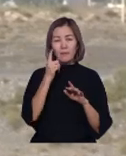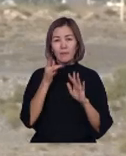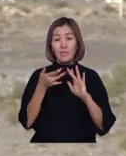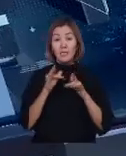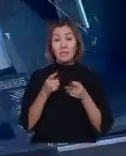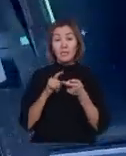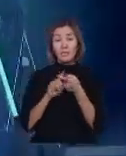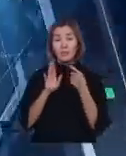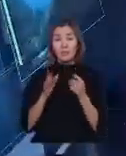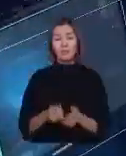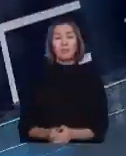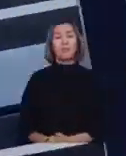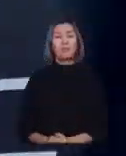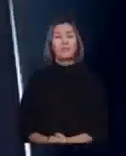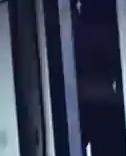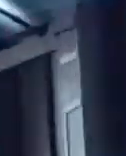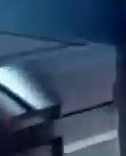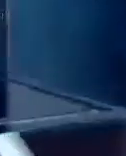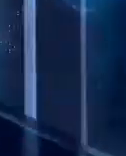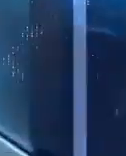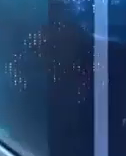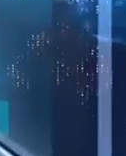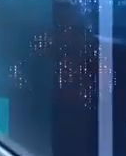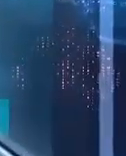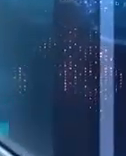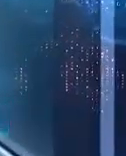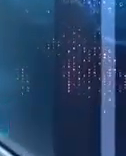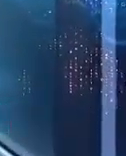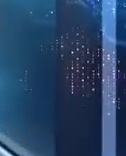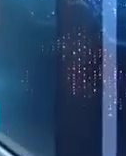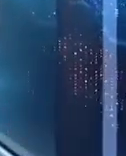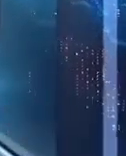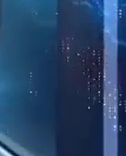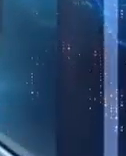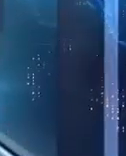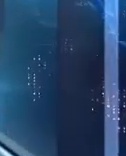береміз деп отыр. Құрманжан Қасымжанұлы, Жандос Өмірбай, Жетісу арнасы.